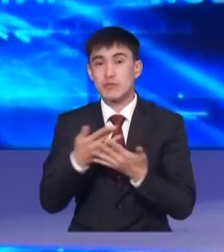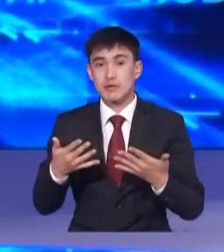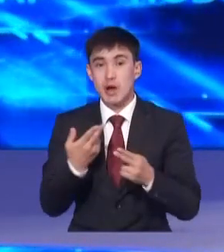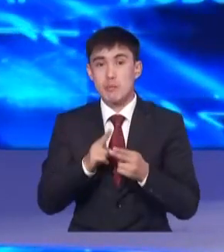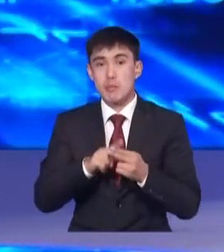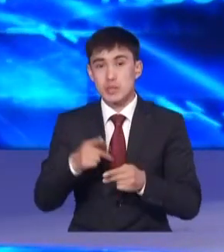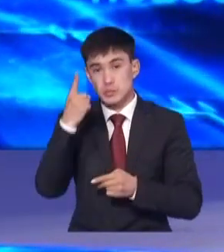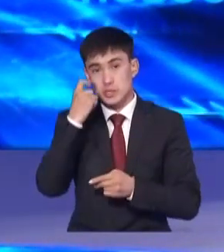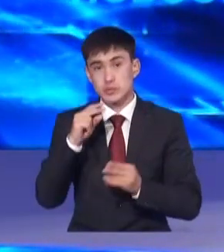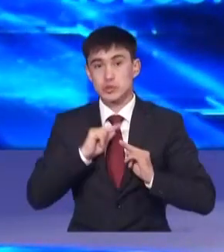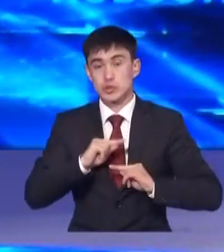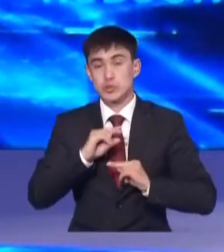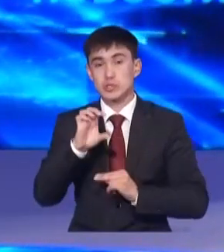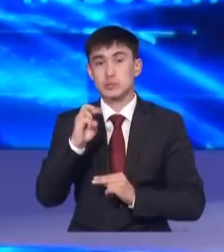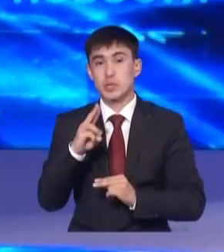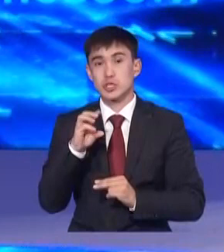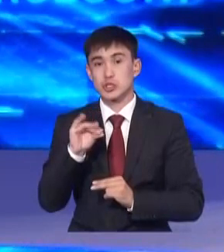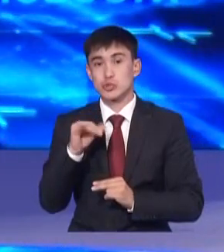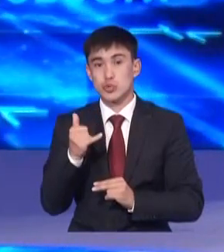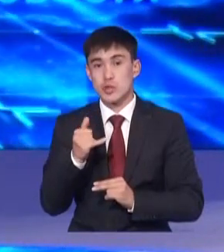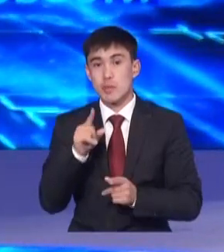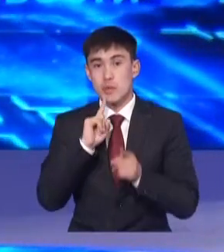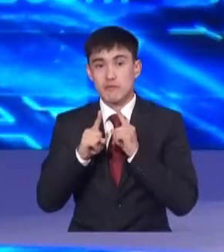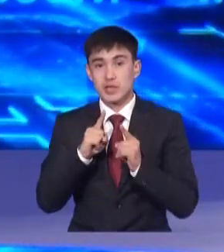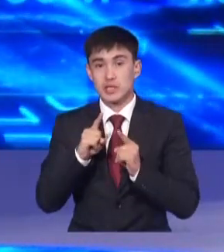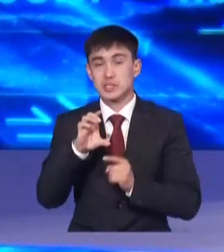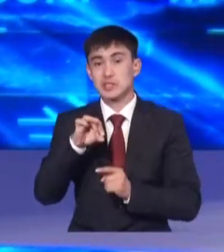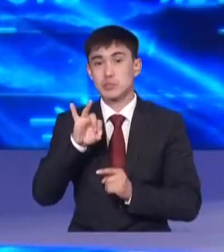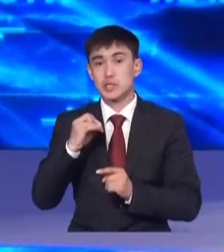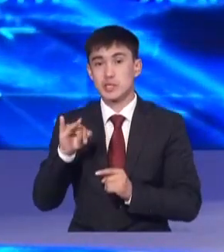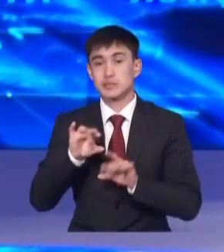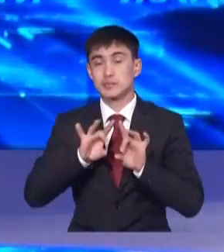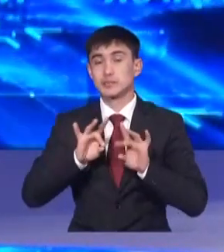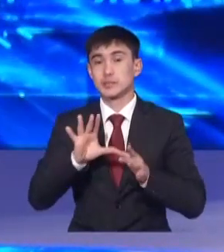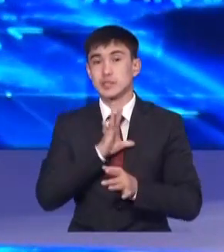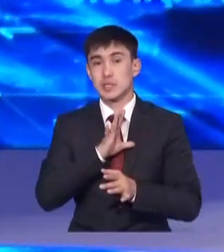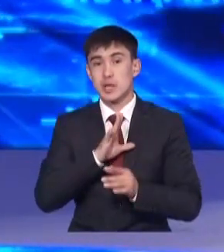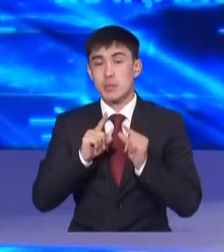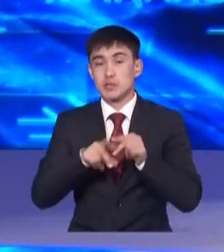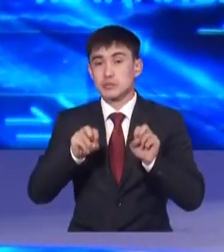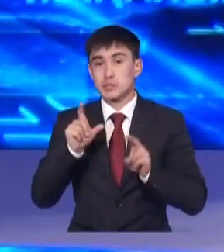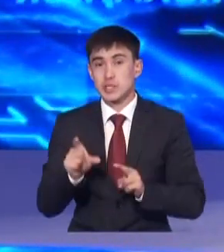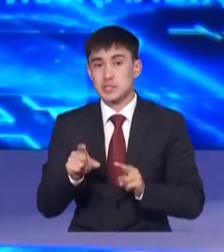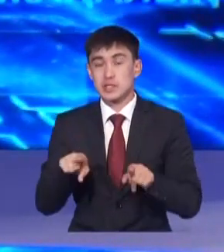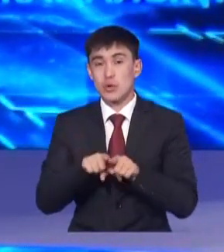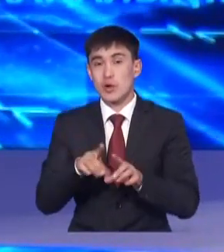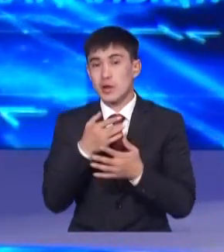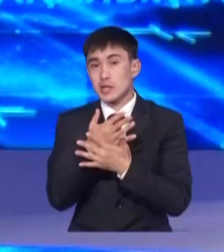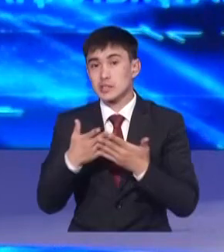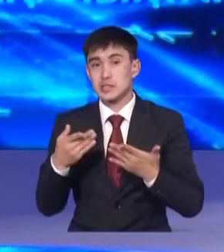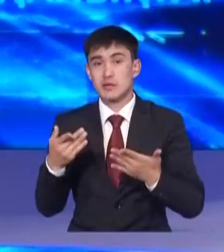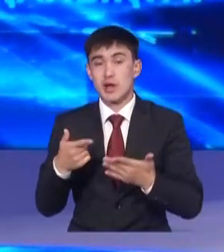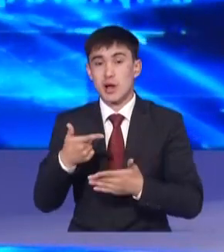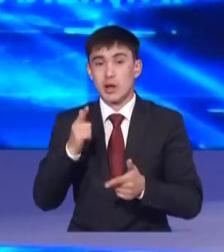значимых товаров. Об этом сообщили сотрудники СПК ЖТСУ на брифинге с представителями СМИ. По словам специалистов, такое разнообразие